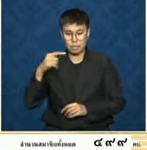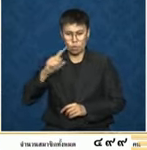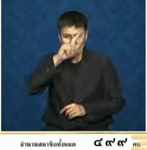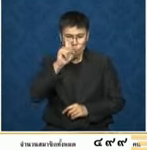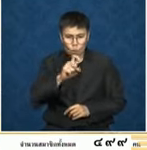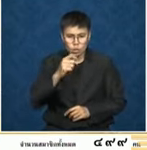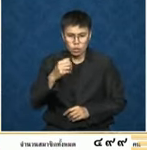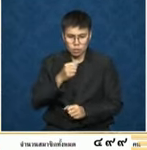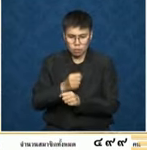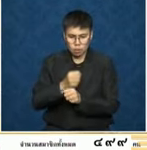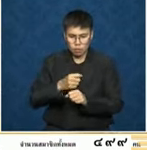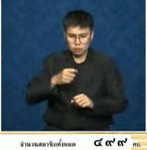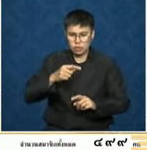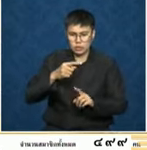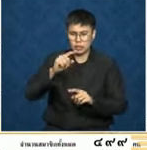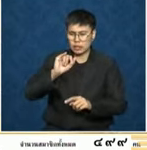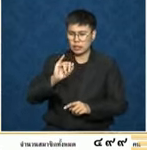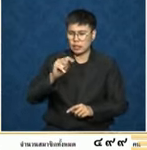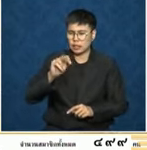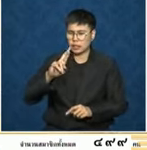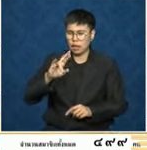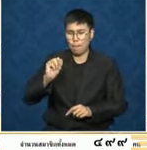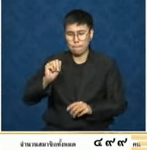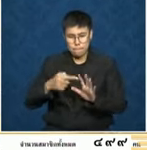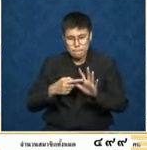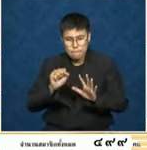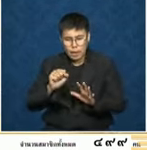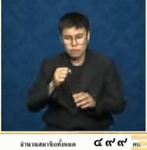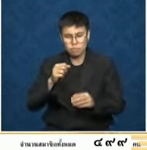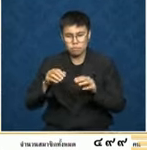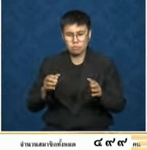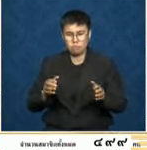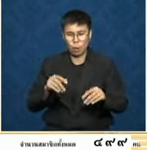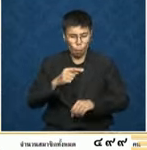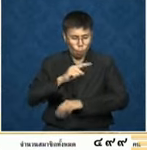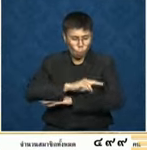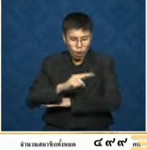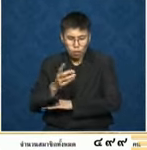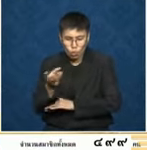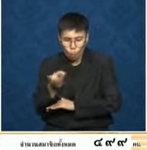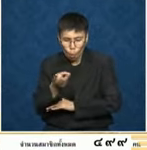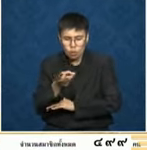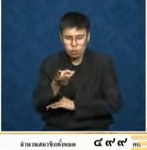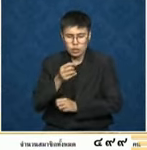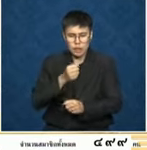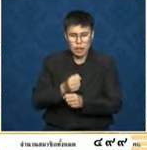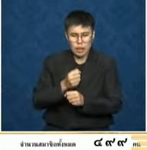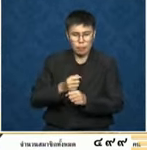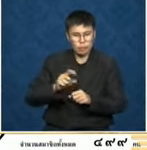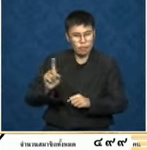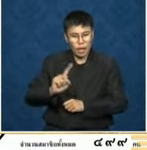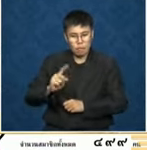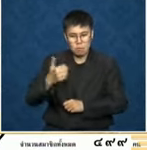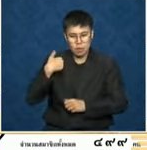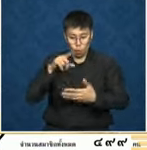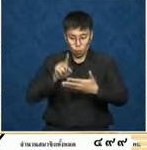ตรมาสมันสั้นลงเนี่ยและปีนั้นมันสั้นลงเนี่ยจะเป็นไปได้ไหมเราจะบริหารประเทศยังไงอันนี้ก็เชื่อว่าเพื่อนสมาชิกคงจะเห็นว่าบางครั้งเรามี